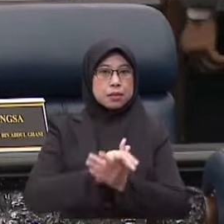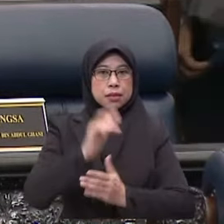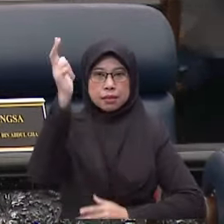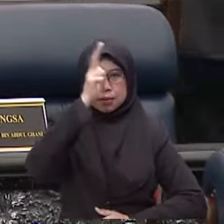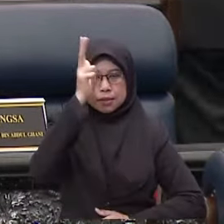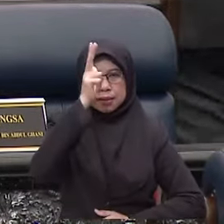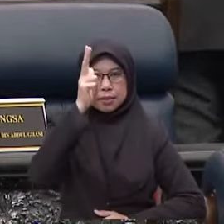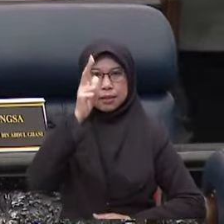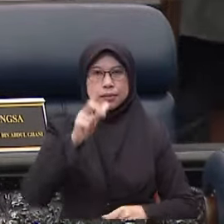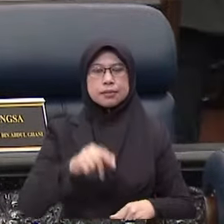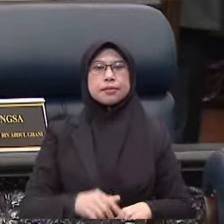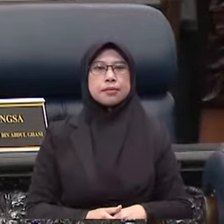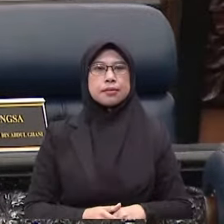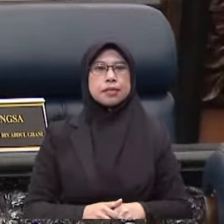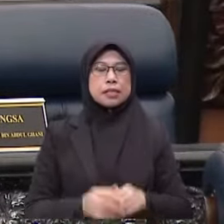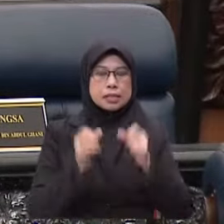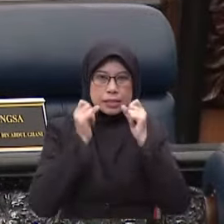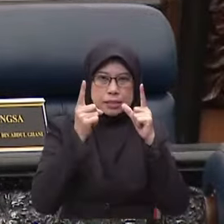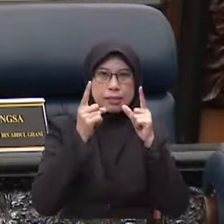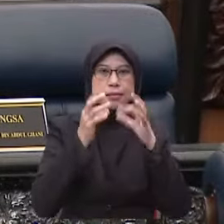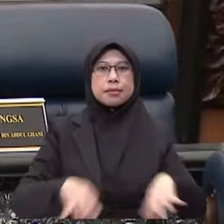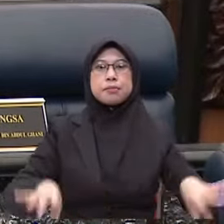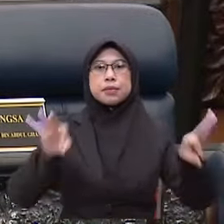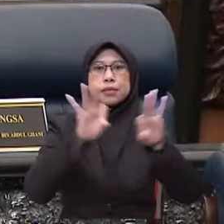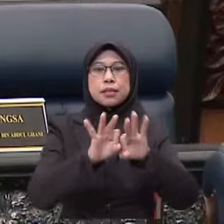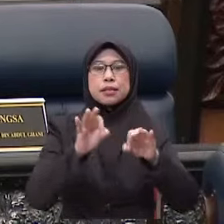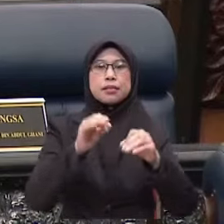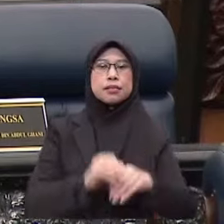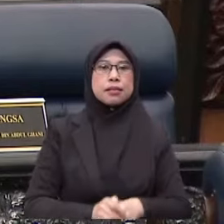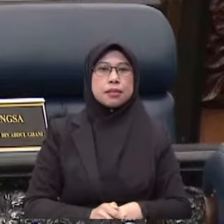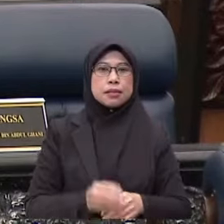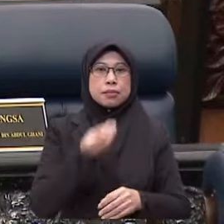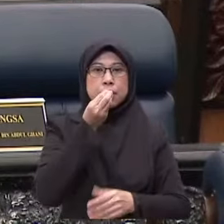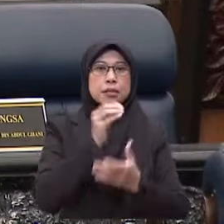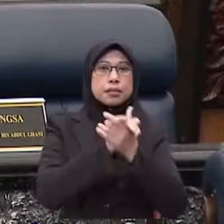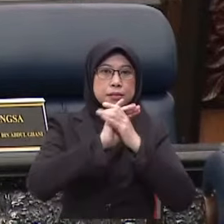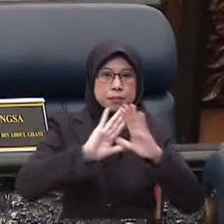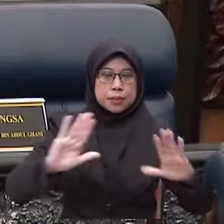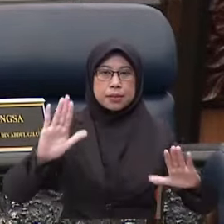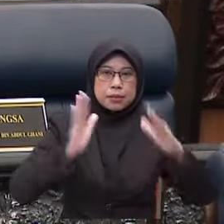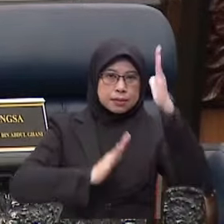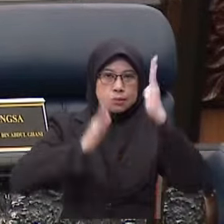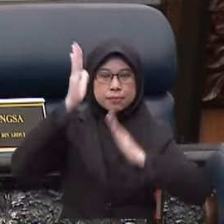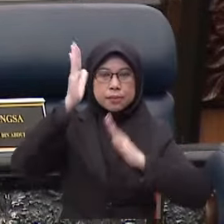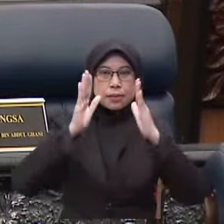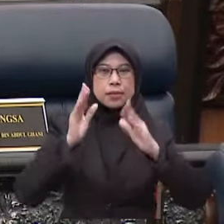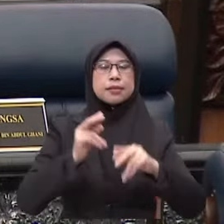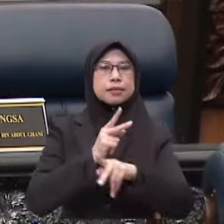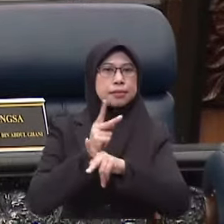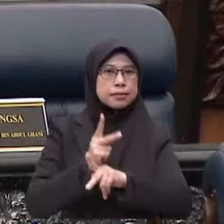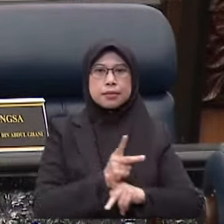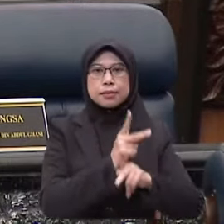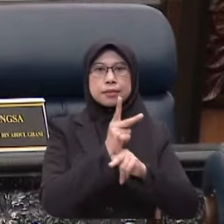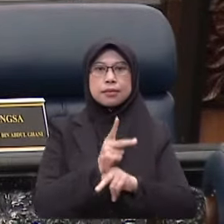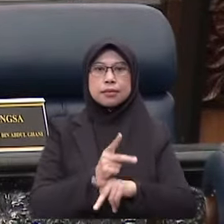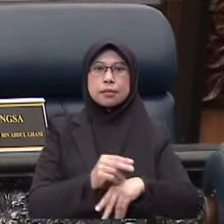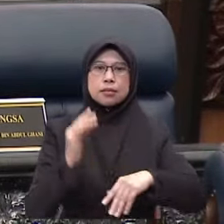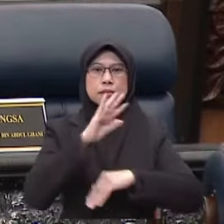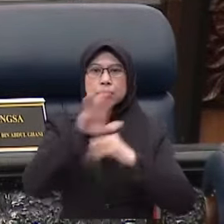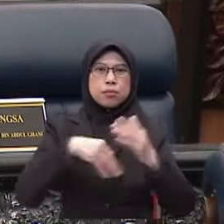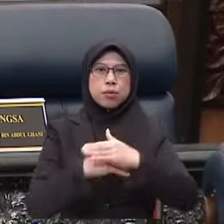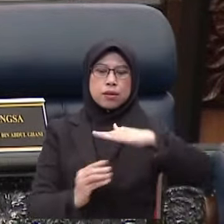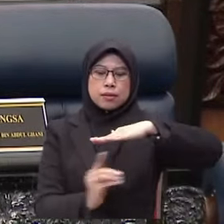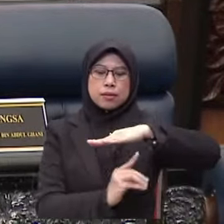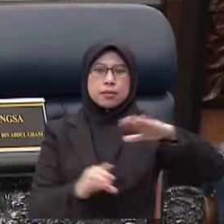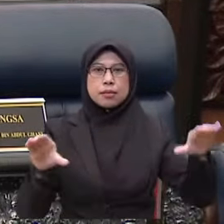sedar kepentingan memastikan foodurity negara kita terjamin dan segala dasar yang dilaksanakan dalam tempoh 5 ke